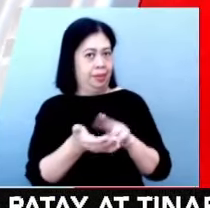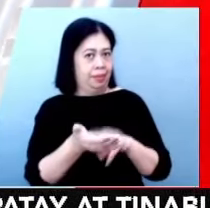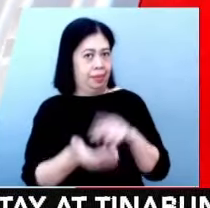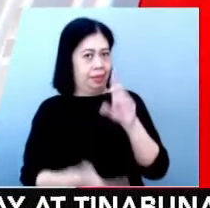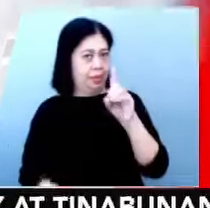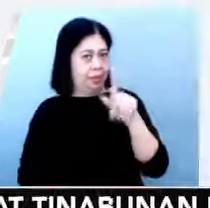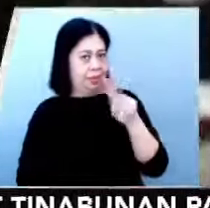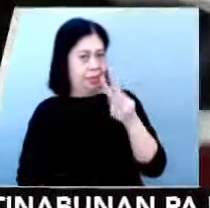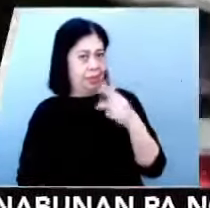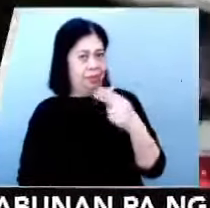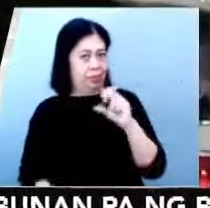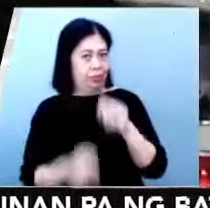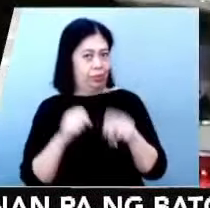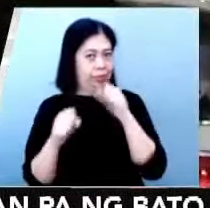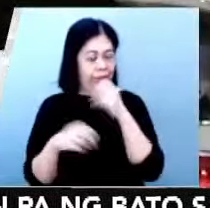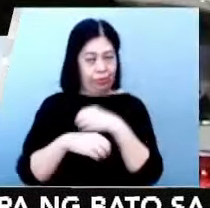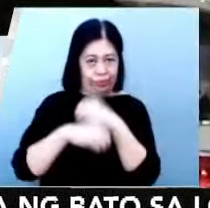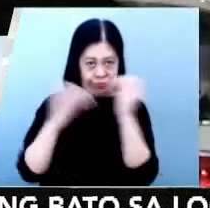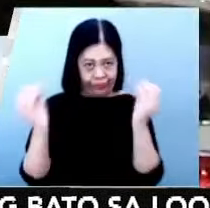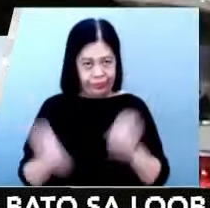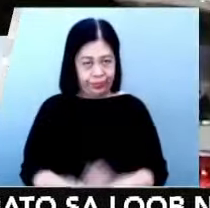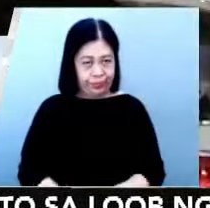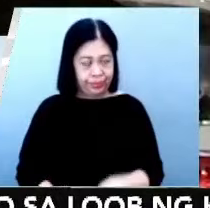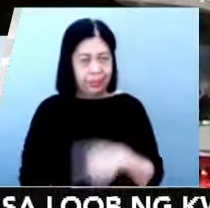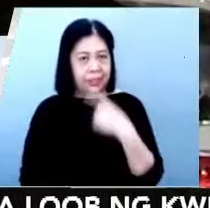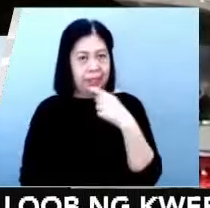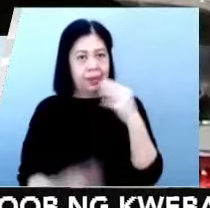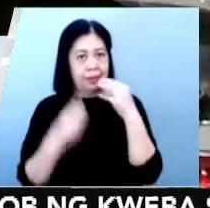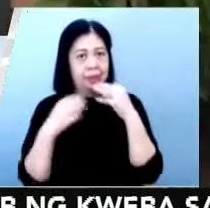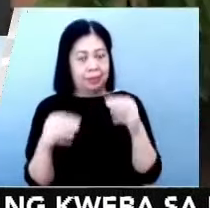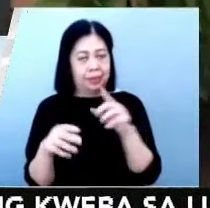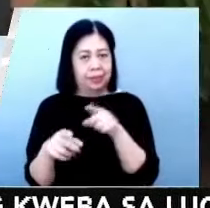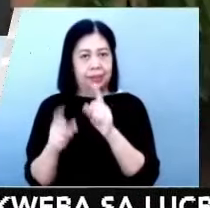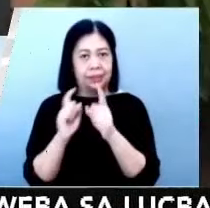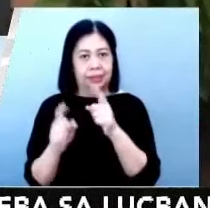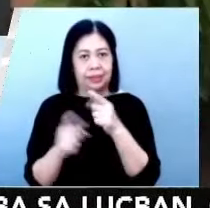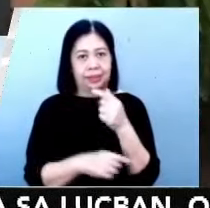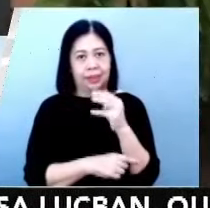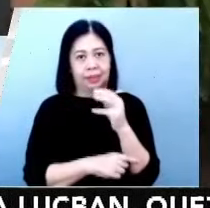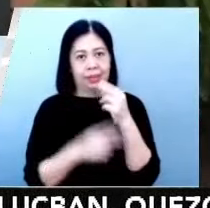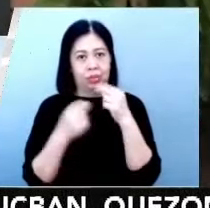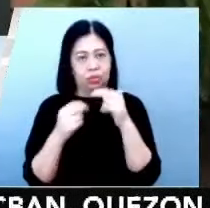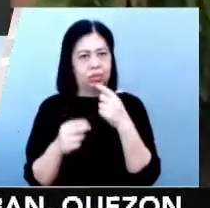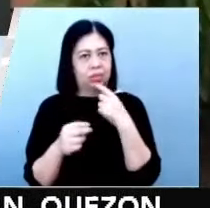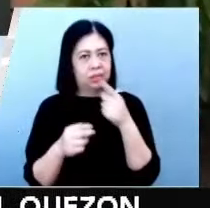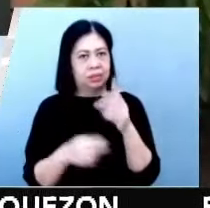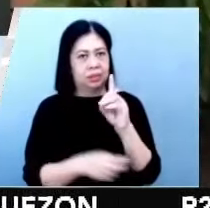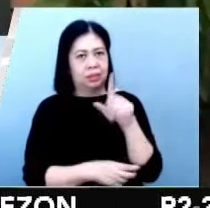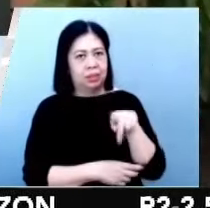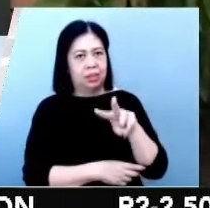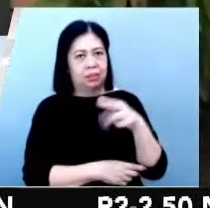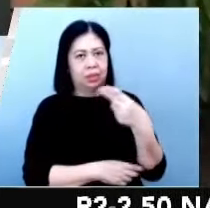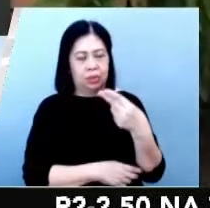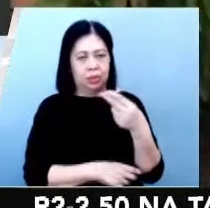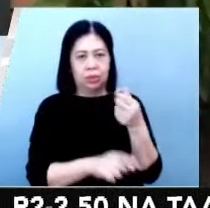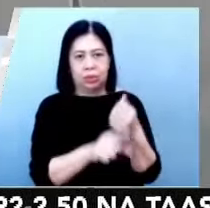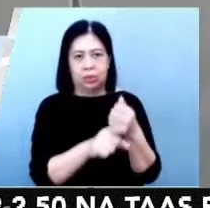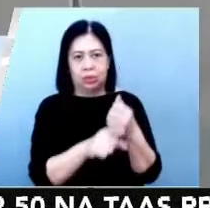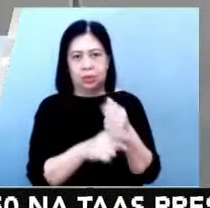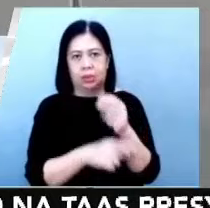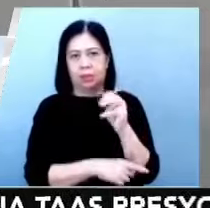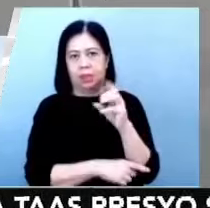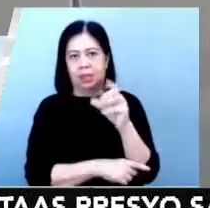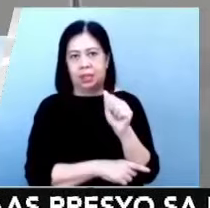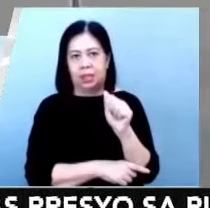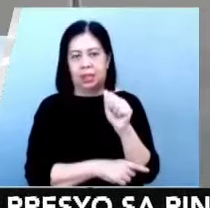masyadong bistado. Sa isang mensahe sa GMA News Online, sinabi ng DPWH Media Relations Section Head na